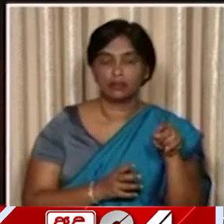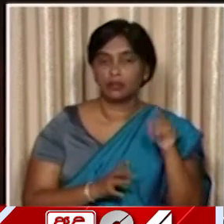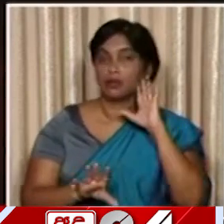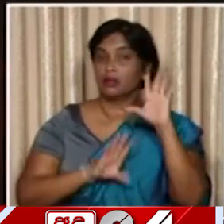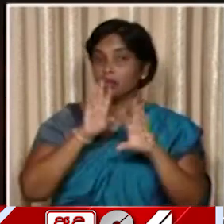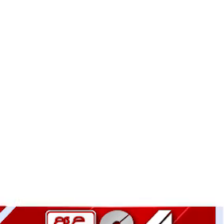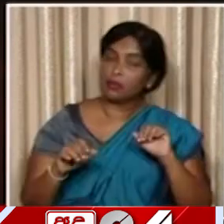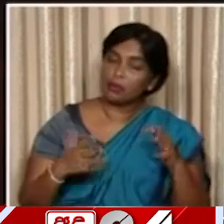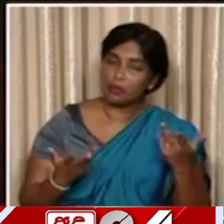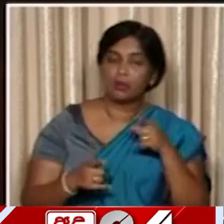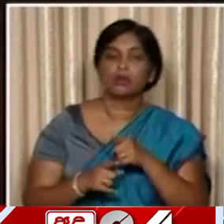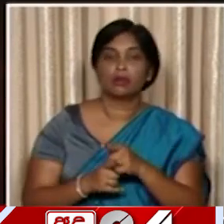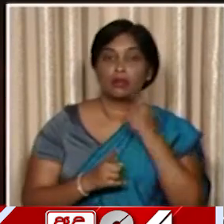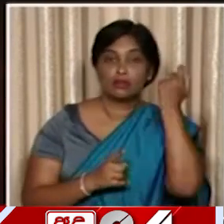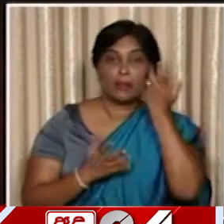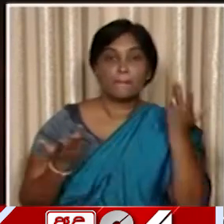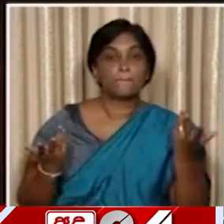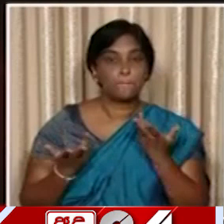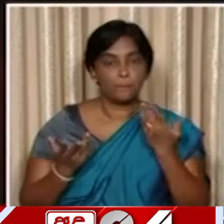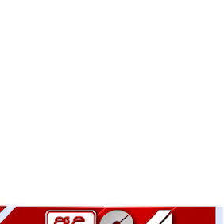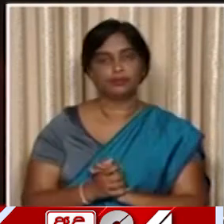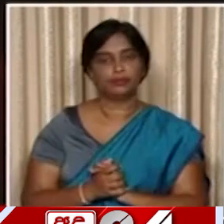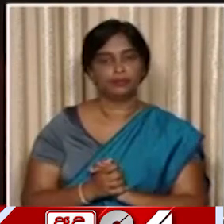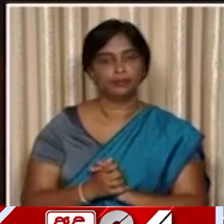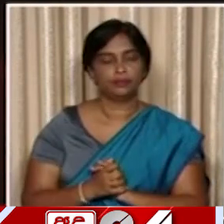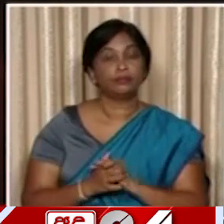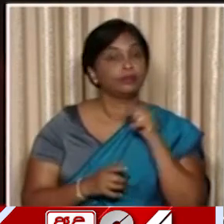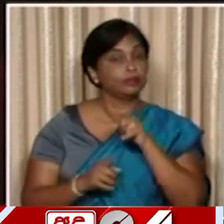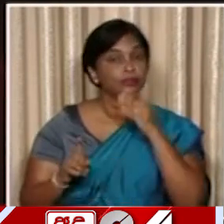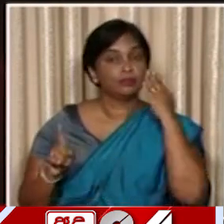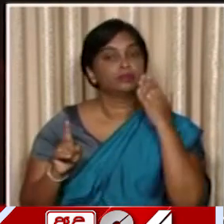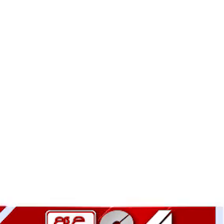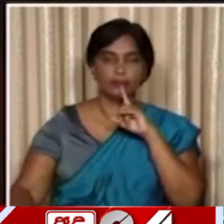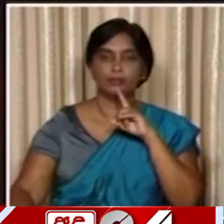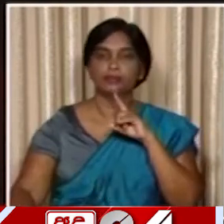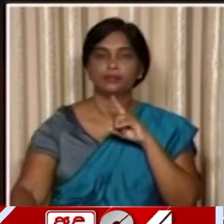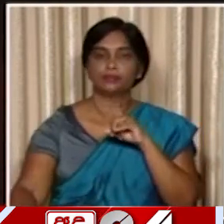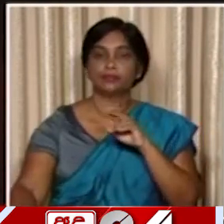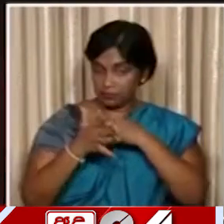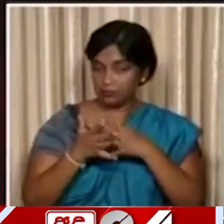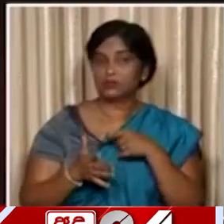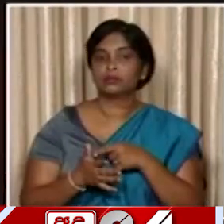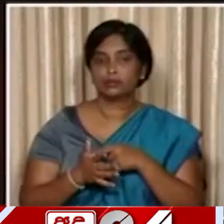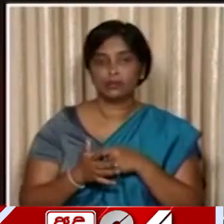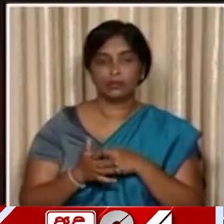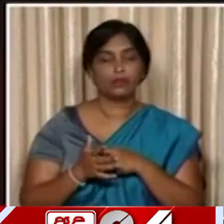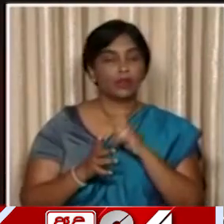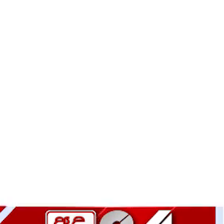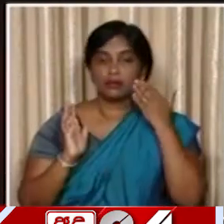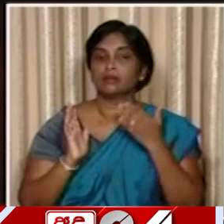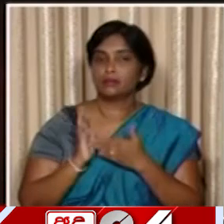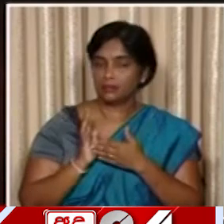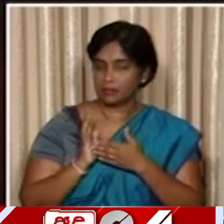තොරතුරු නොමැති බව හෝ සොයාගත නොහැකි බව වාර්තා කර තිබේ. මේ සම්බන්ධයෙන් රජයේ දැනුවත් අයවැයක ක්‍රෙඩිබිලිටි එක